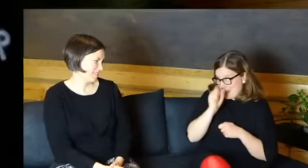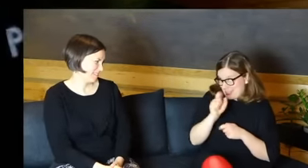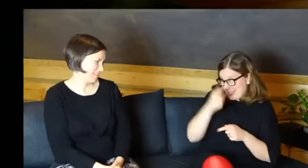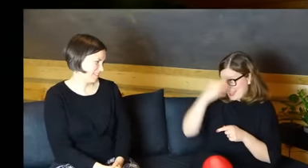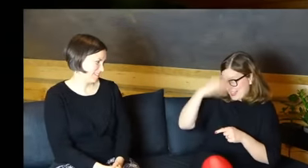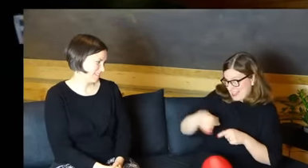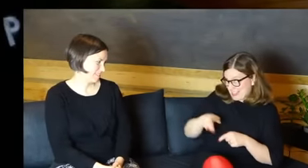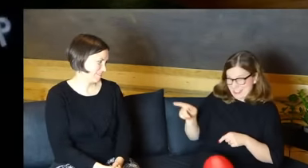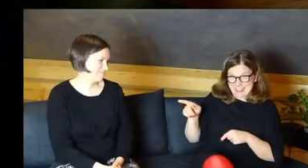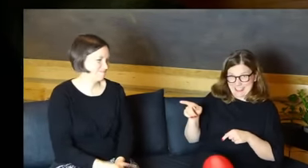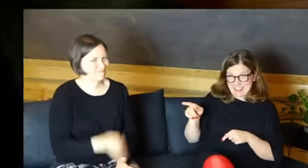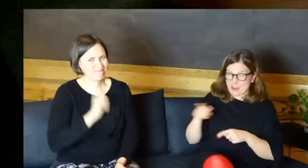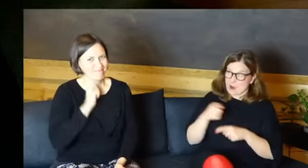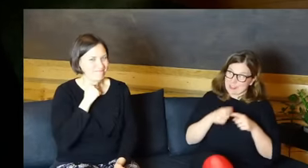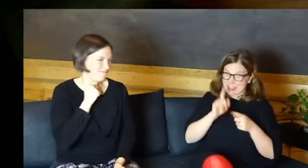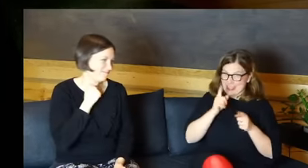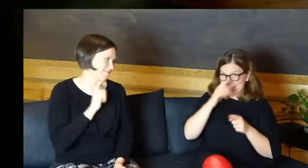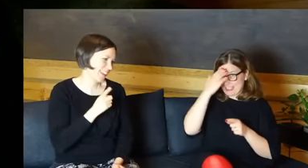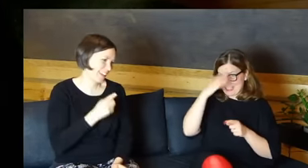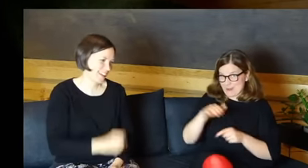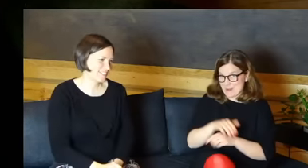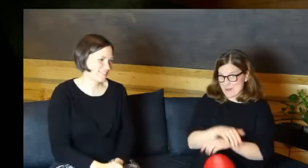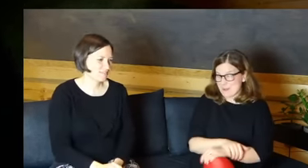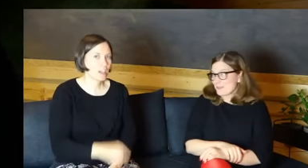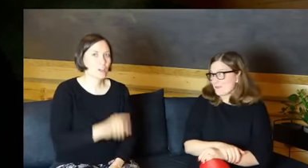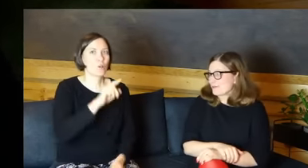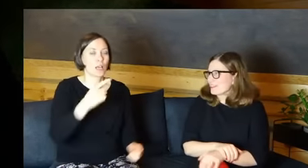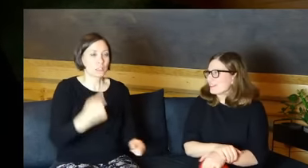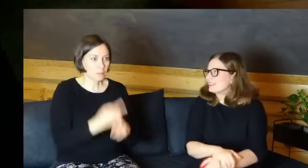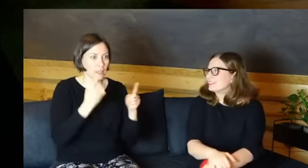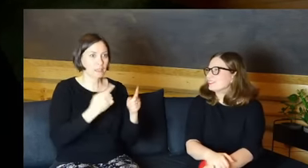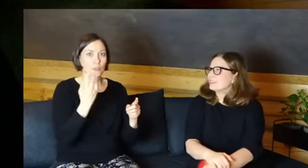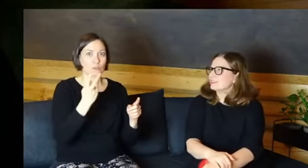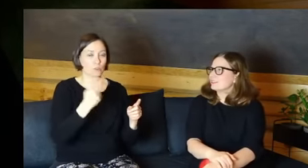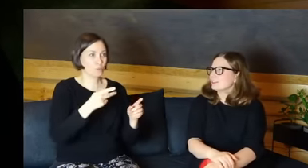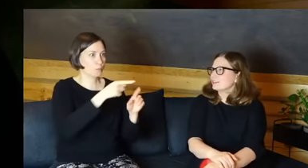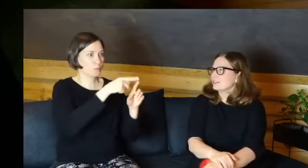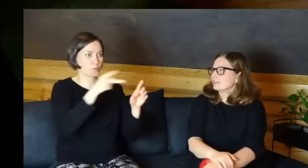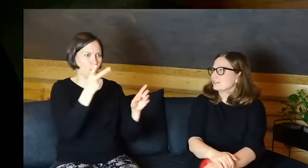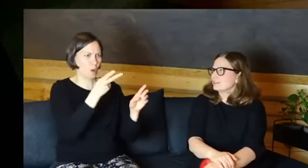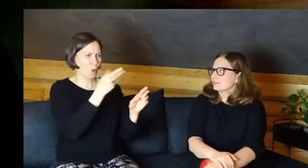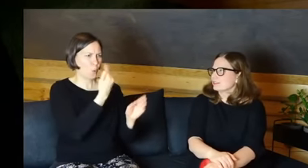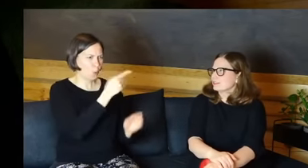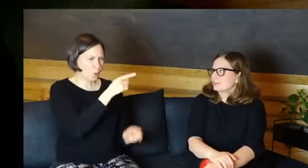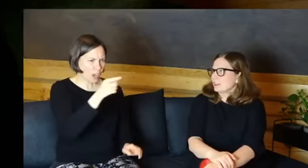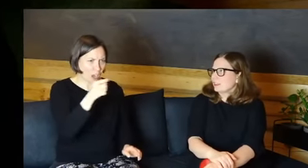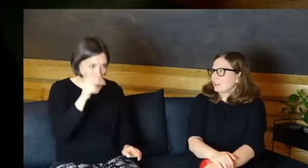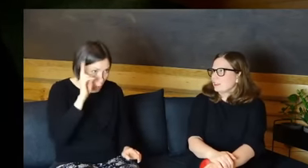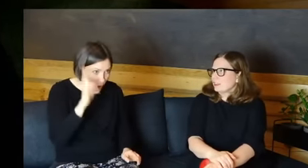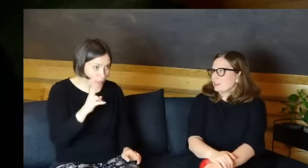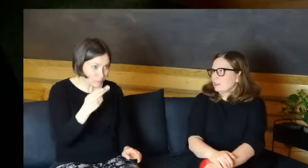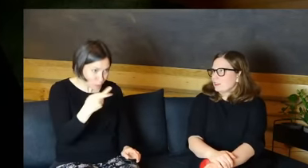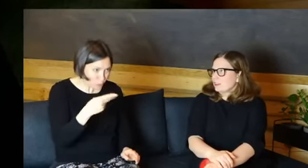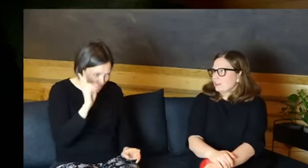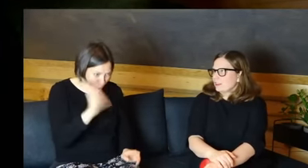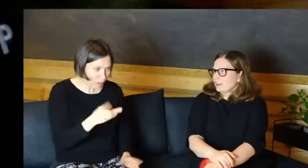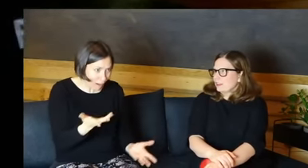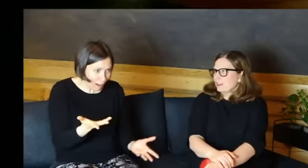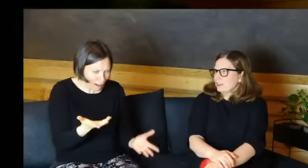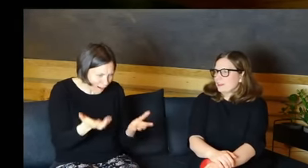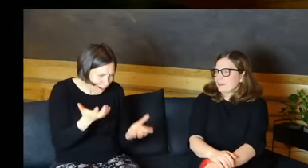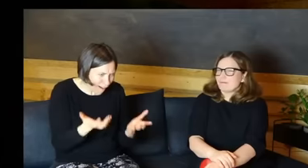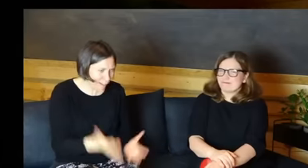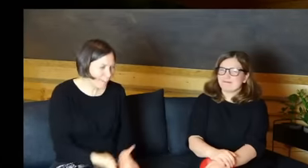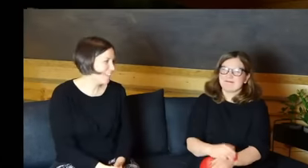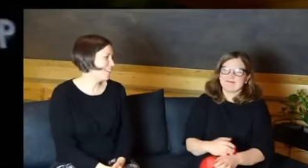Se ehkä olisi kans ollut semmoinen. Siinä kun lukee ensimmäistä kertaa kysymystä, niin on itsekin silleen, että onko me tätä oikeasti kysymässä. Mutta nämä, mä lohutan,